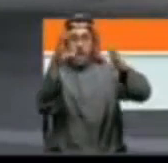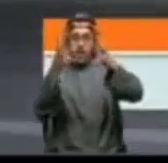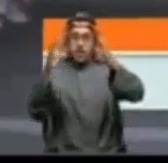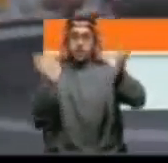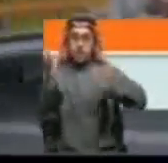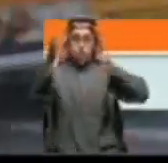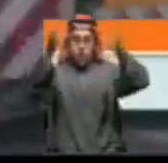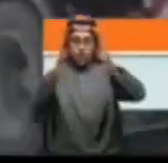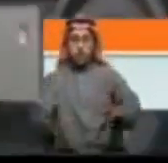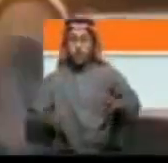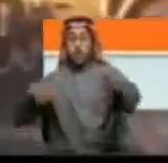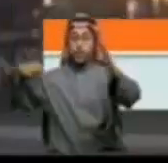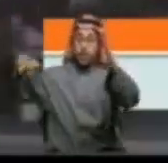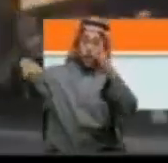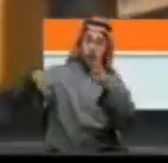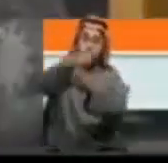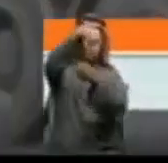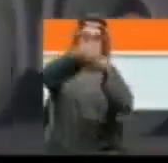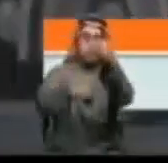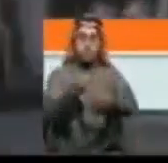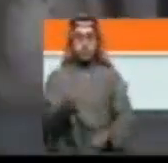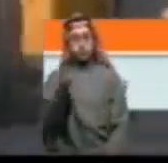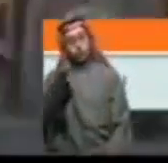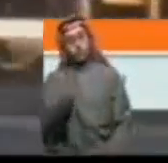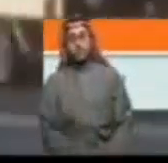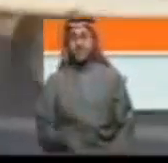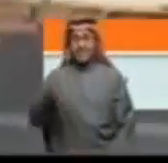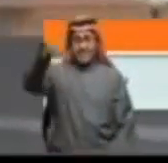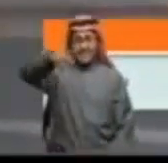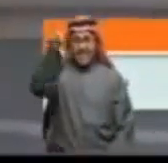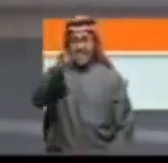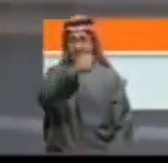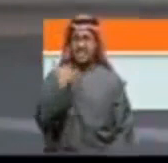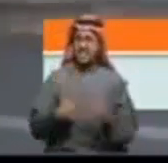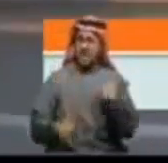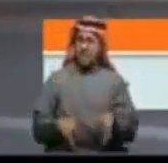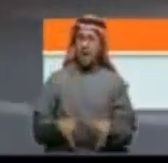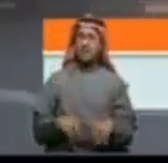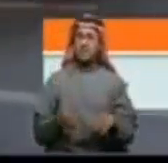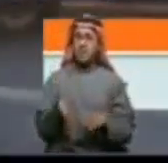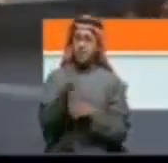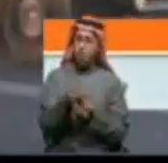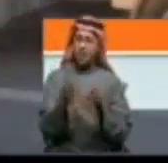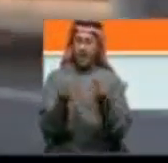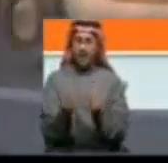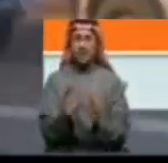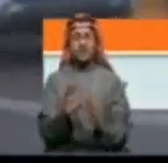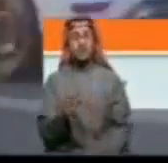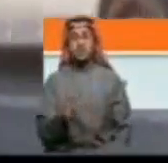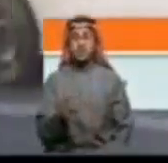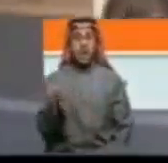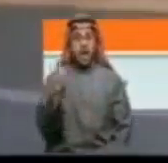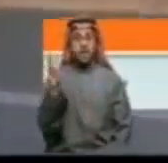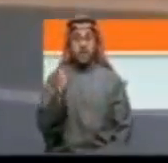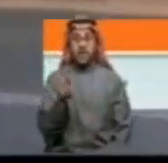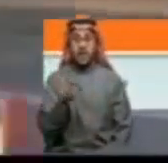16 شخصا أصيبوا بجروح لكن حالاتهم ليست خطيرة. وقالت شركة بندنمارك المسؤولة عن